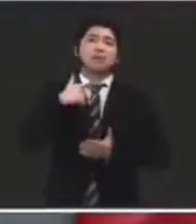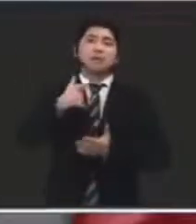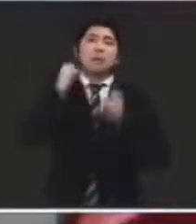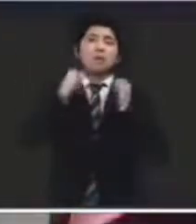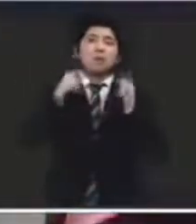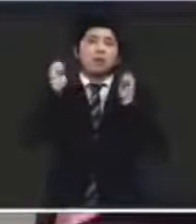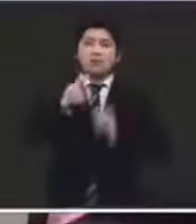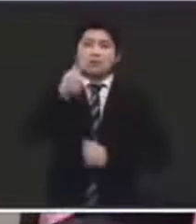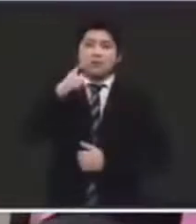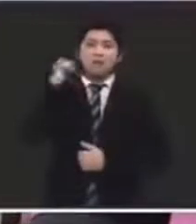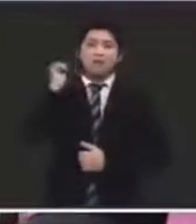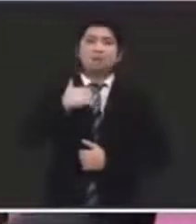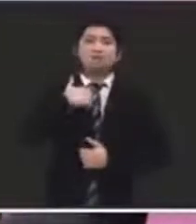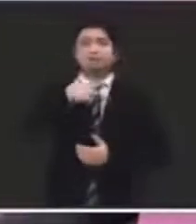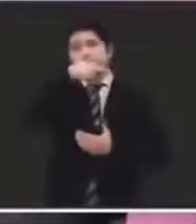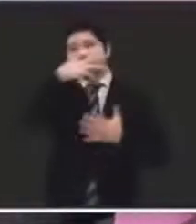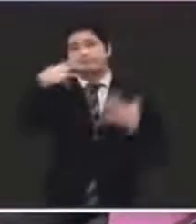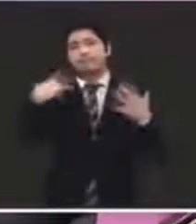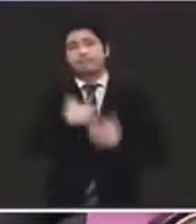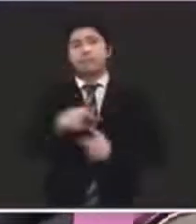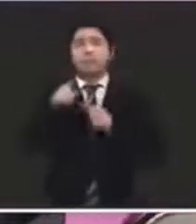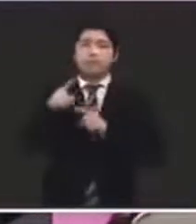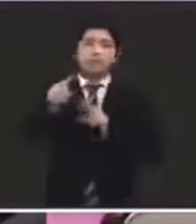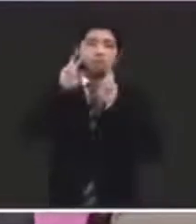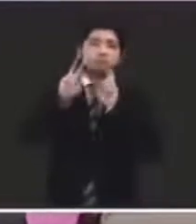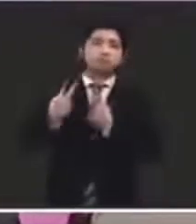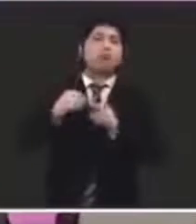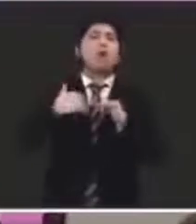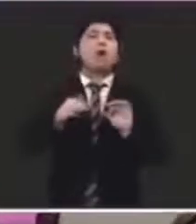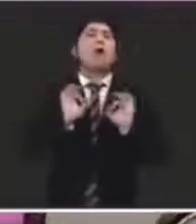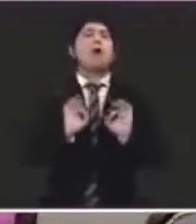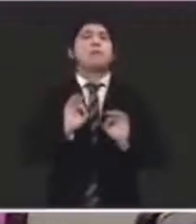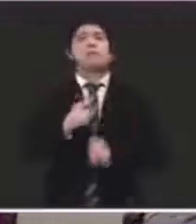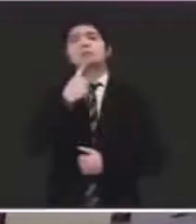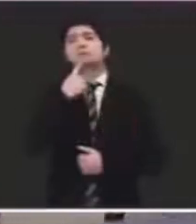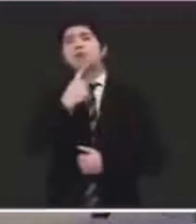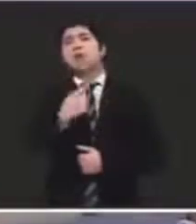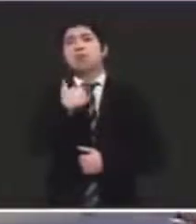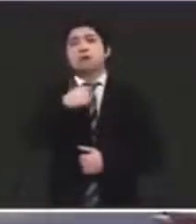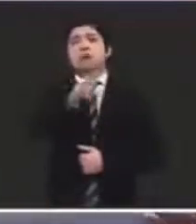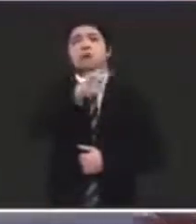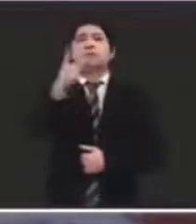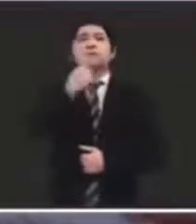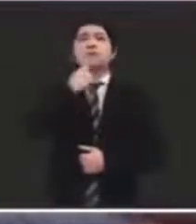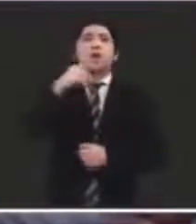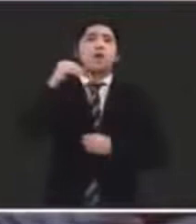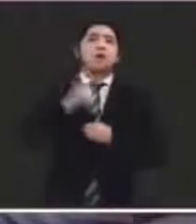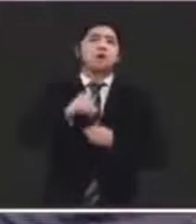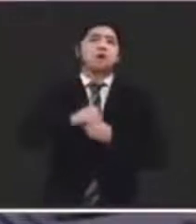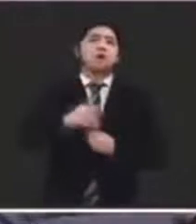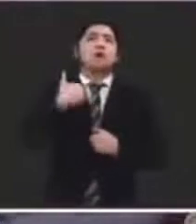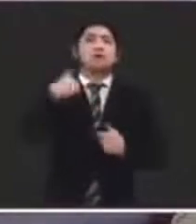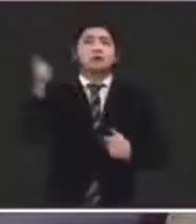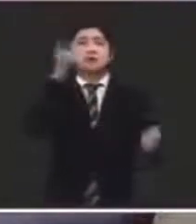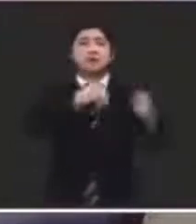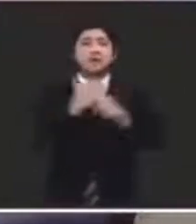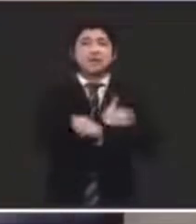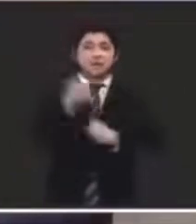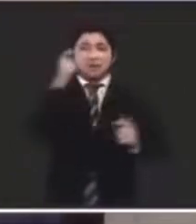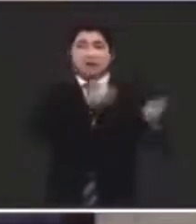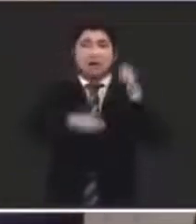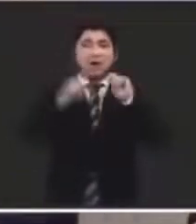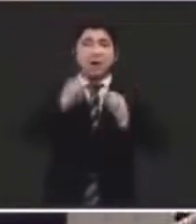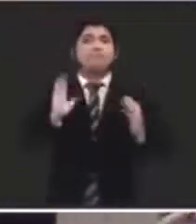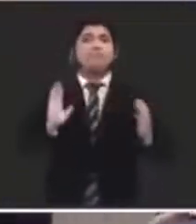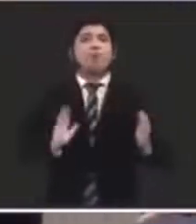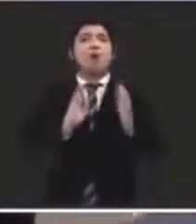takip ediyoruz hep söylediğimiz gibi biz 20 yıldır Eser ve hizmette yarışacağımız bir